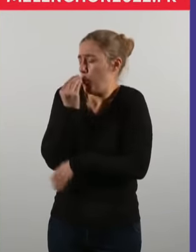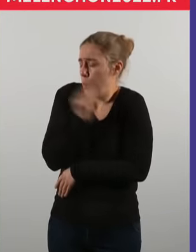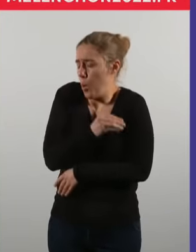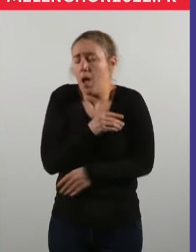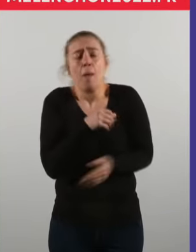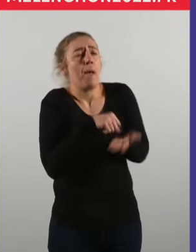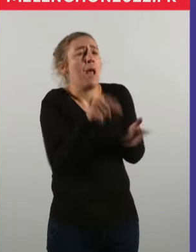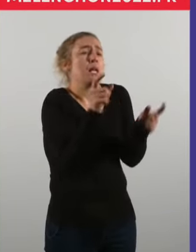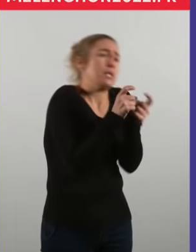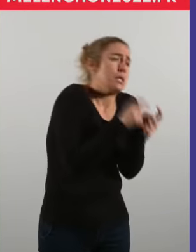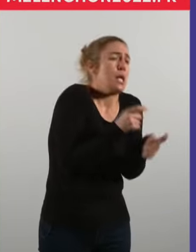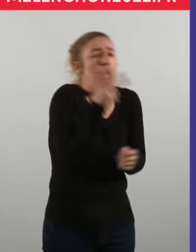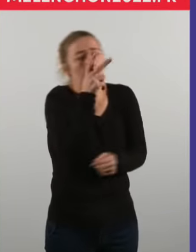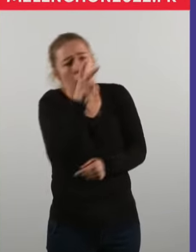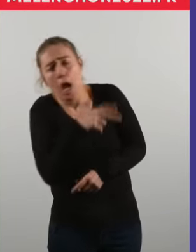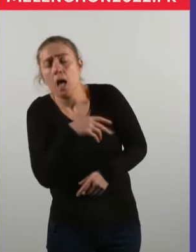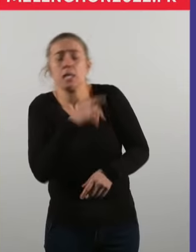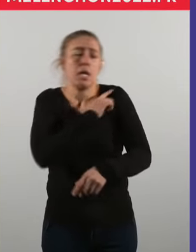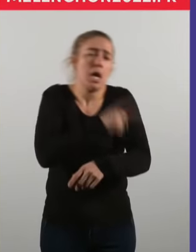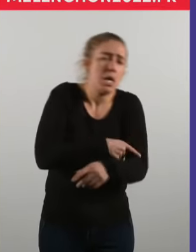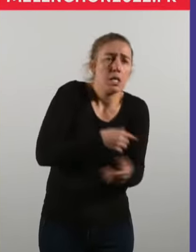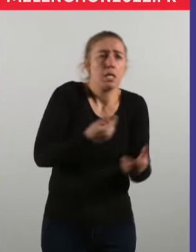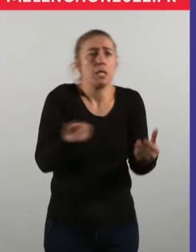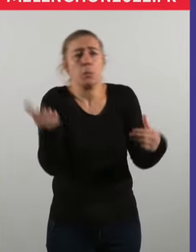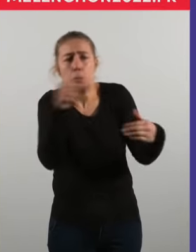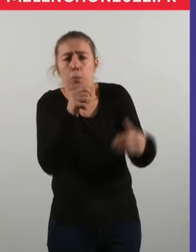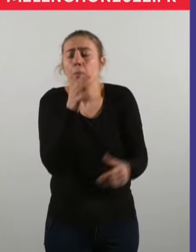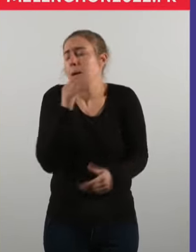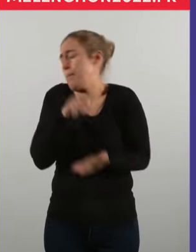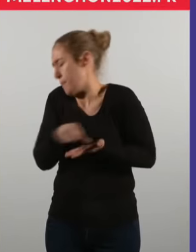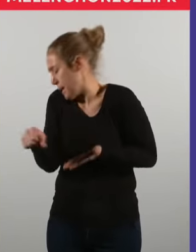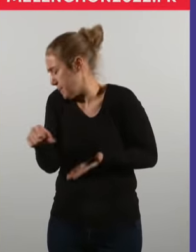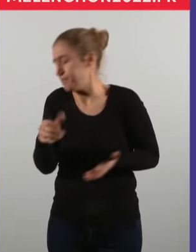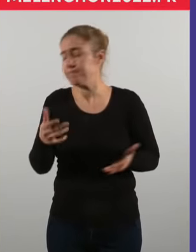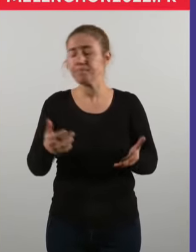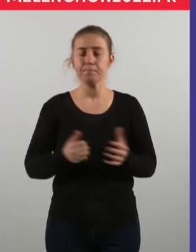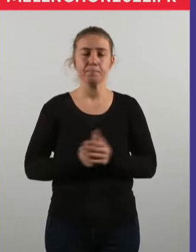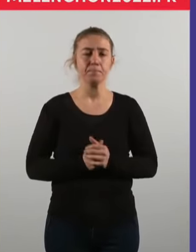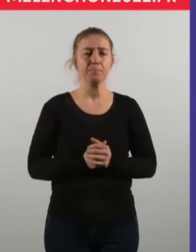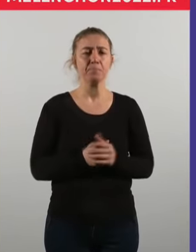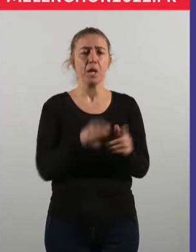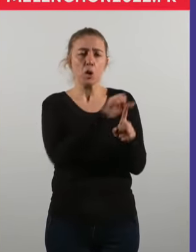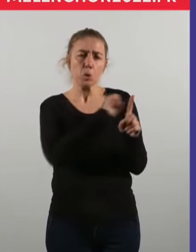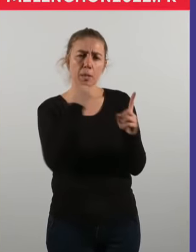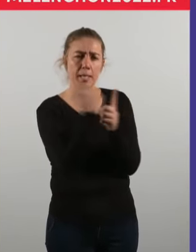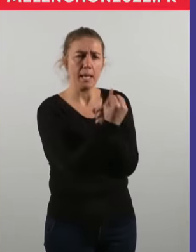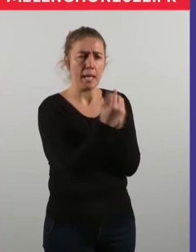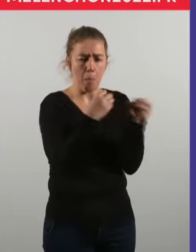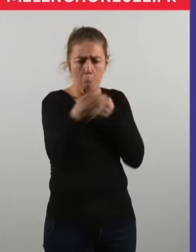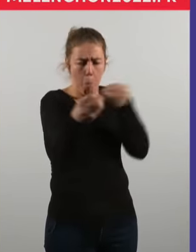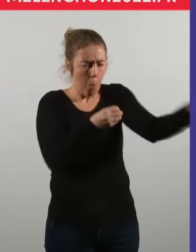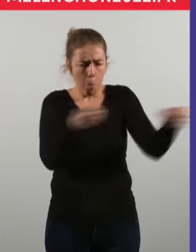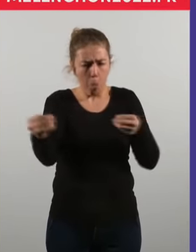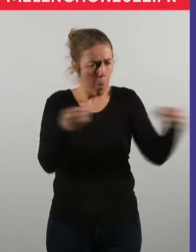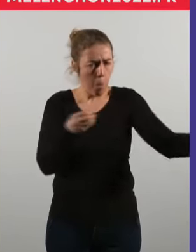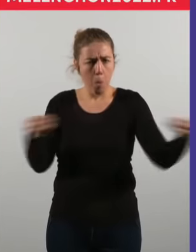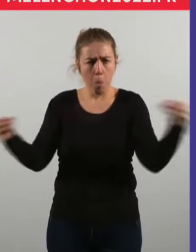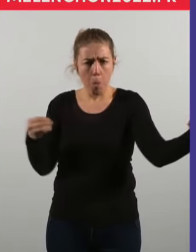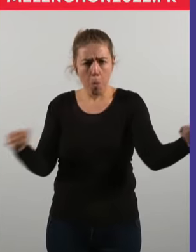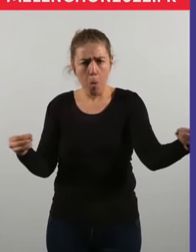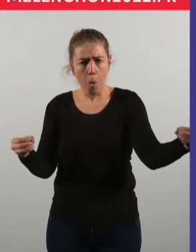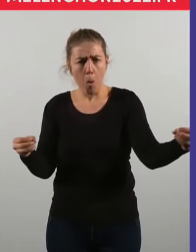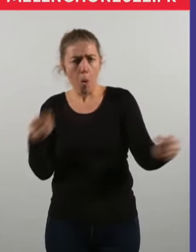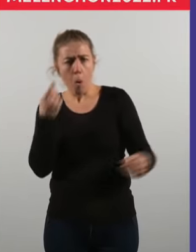de gaz, de fuel qui leur sont présentées. Une société ainsi divisée, une société où un nombre